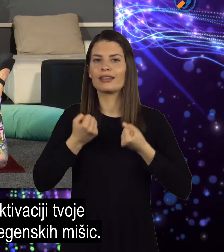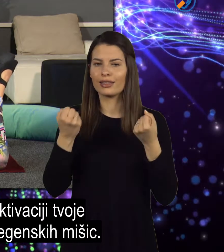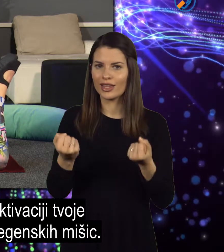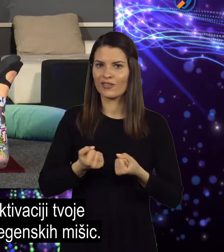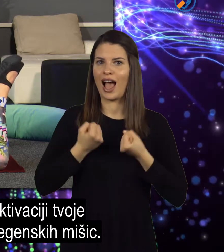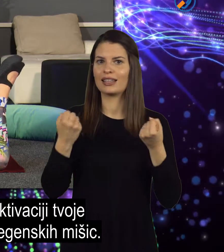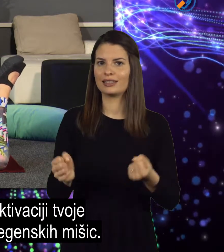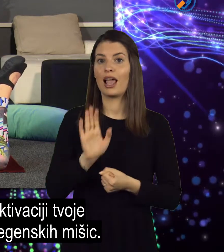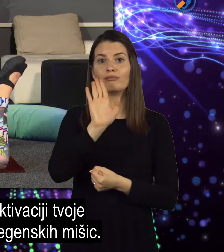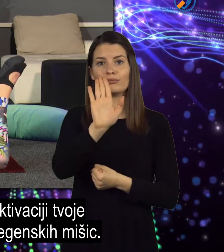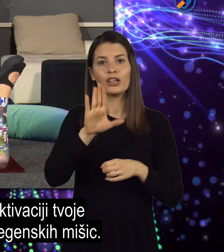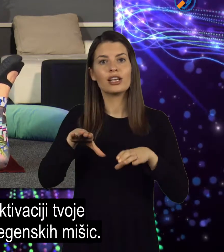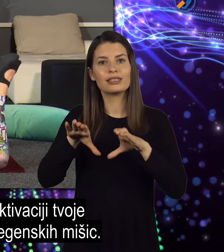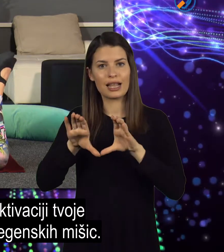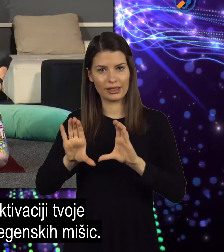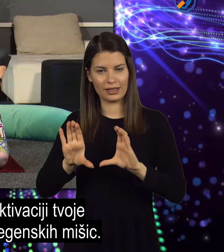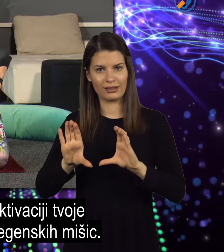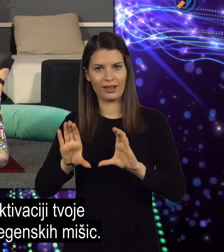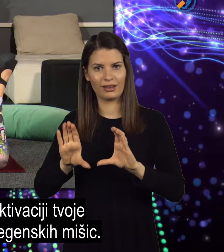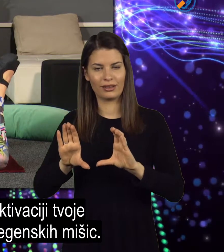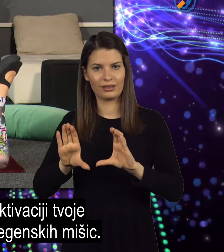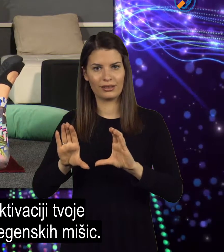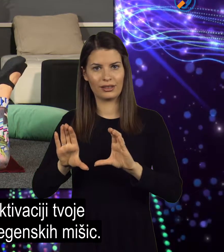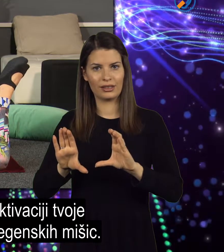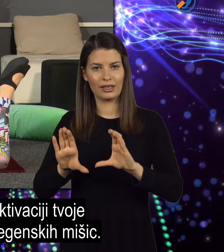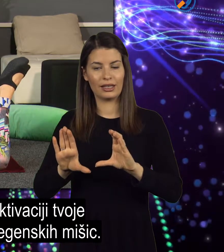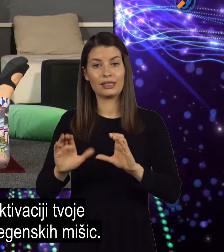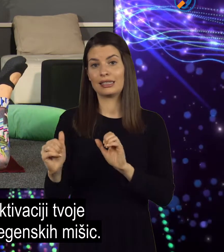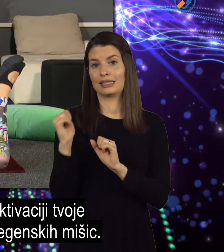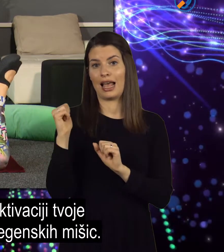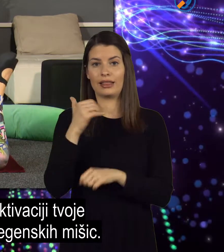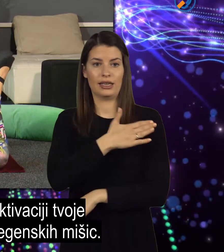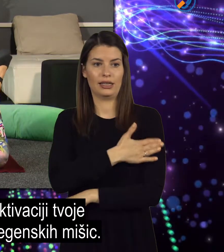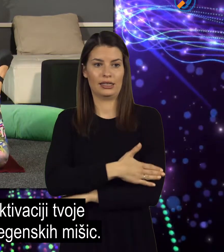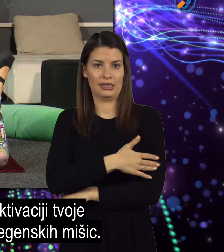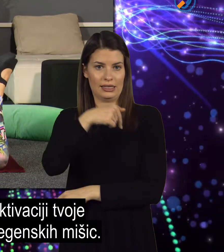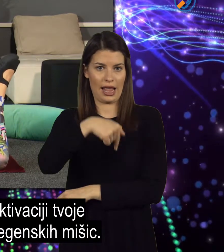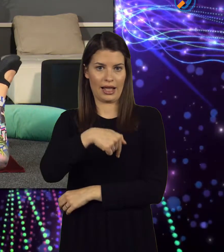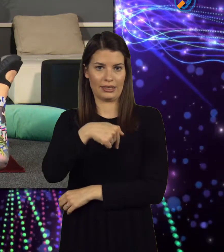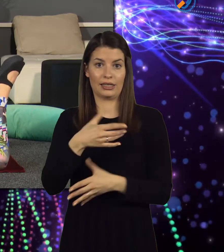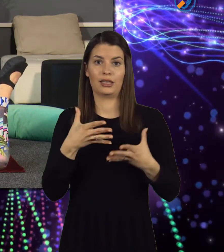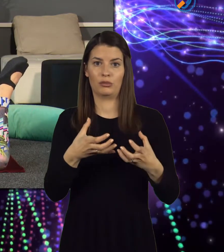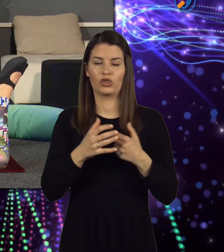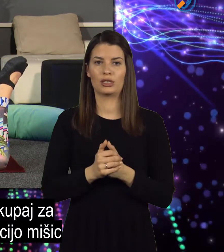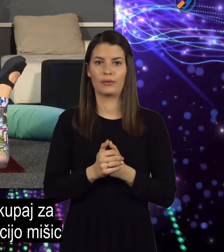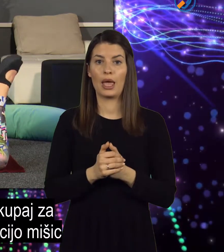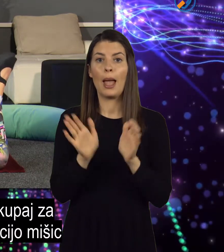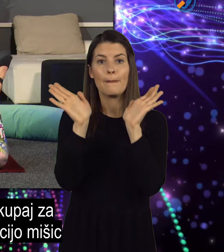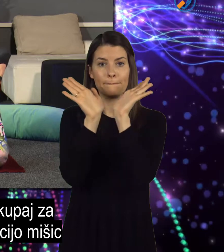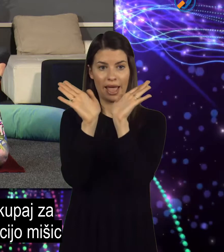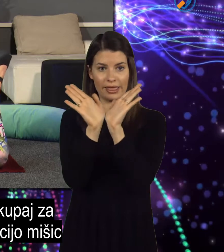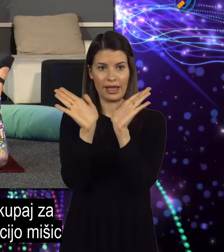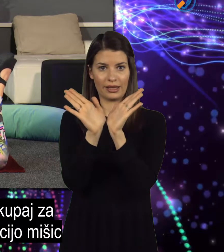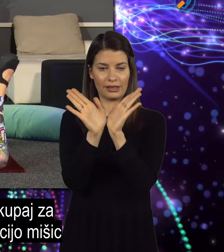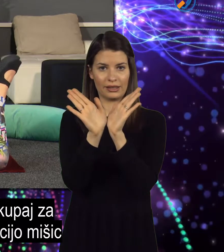v aktivaciji tvoje zadnjice in zadnjih stegenskih mišic. Pete